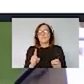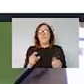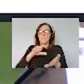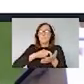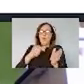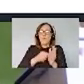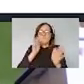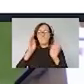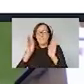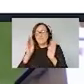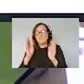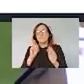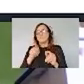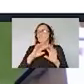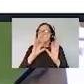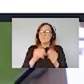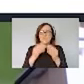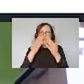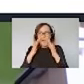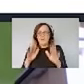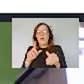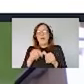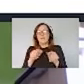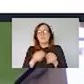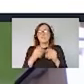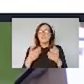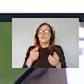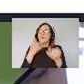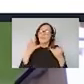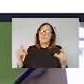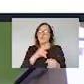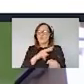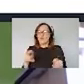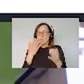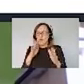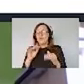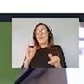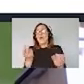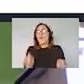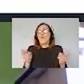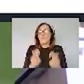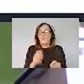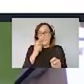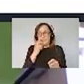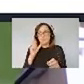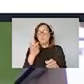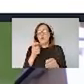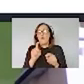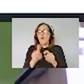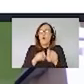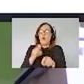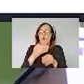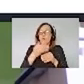na Facebooku. Ja tutaj wszystko pokazałam, ale już też chciałabym Państwu pokazać inne rzeczy, w jaki sposób utworzyć, i są kolejne kroki,